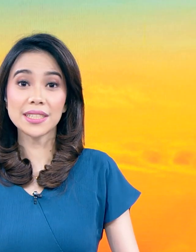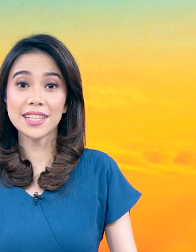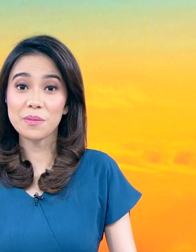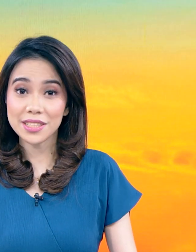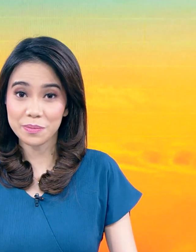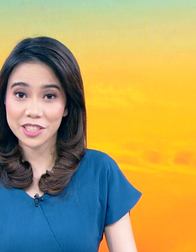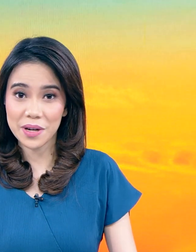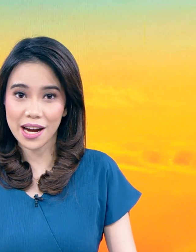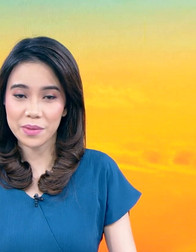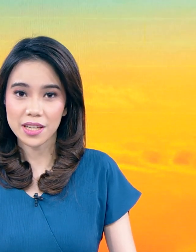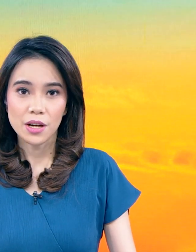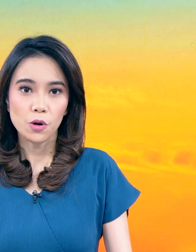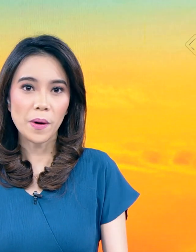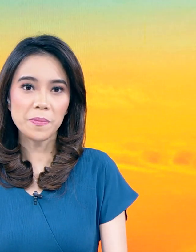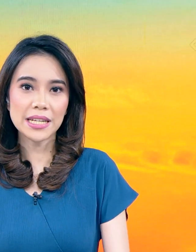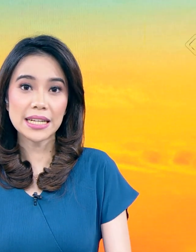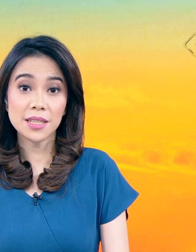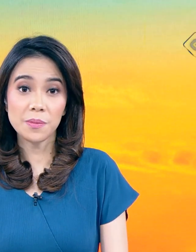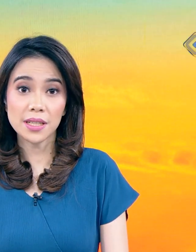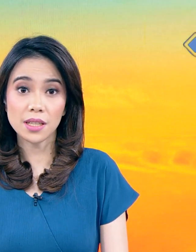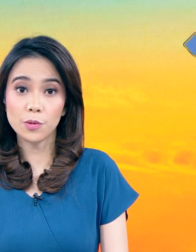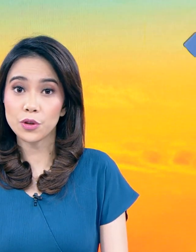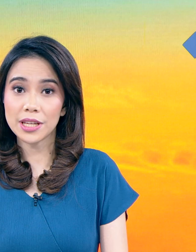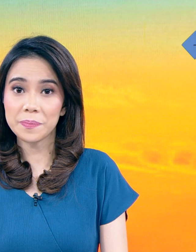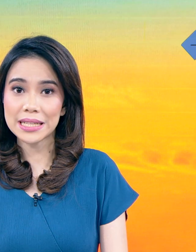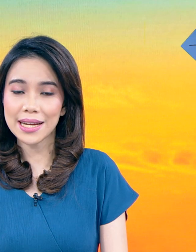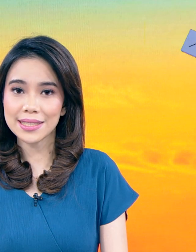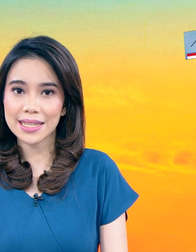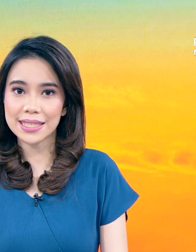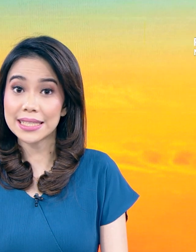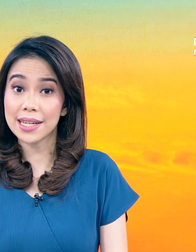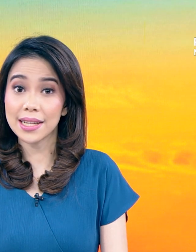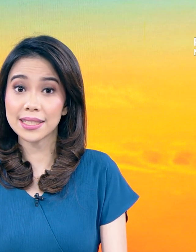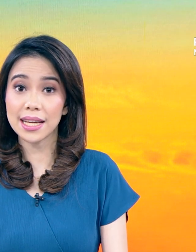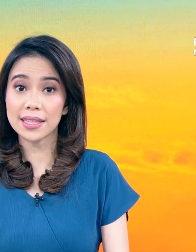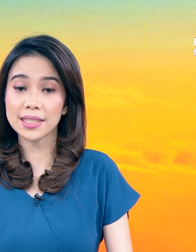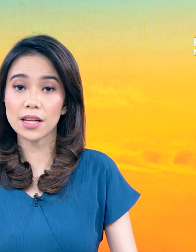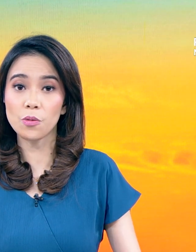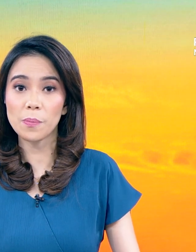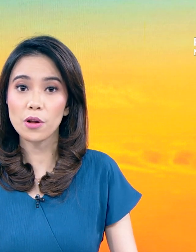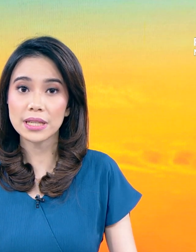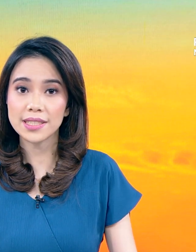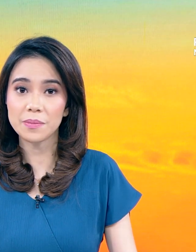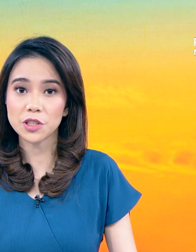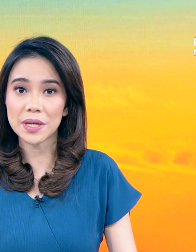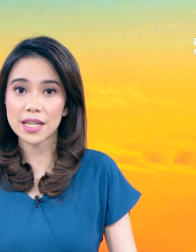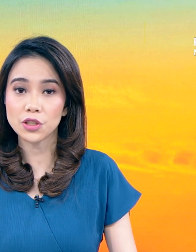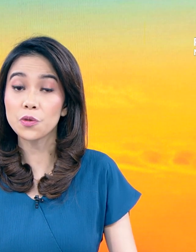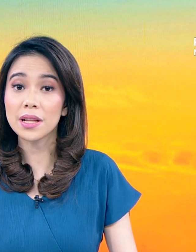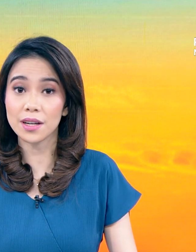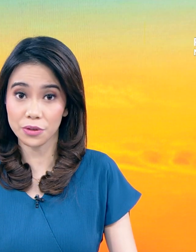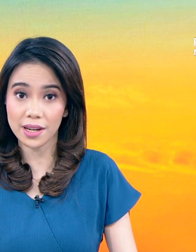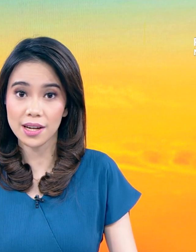Pemirsa, terima kasih Anda masih bersama kami. Upaya peredaran 15.000 butir pil ekstasi digagalkan Satres Narkoba Polrestabes